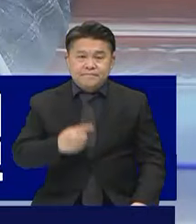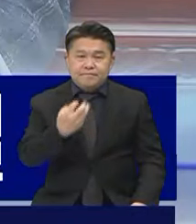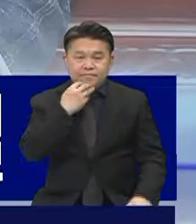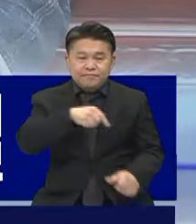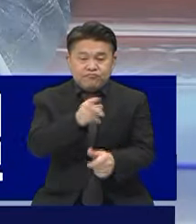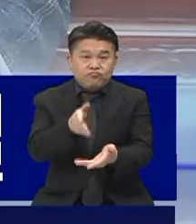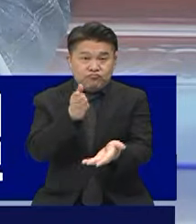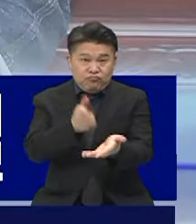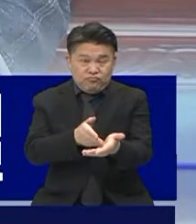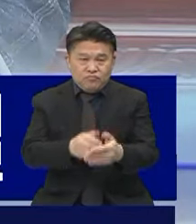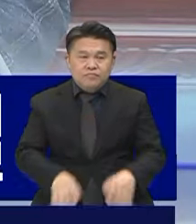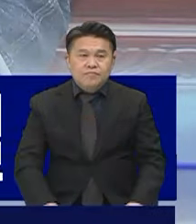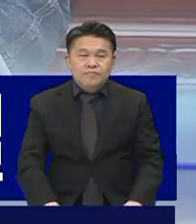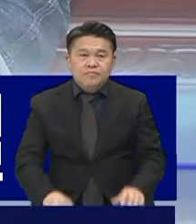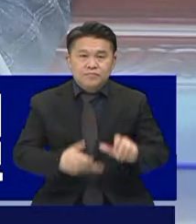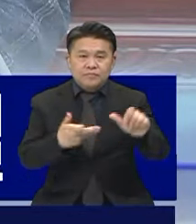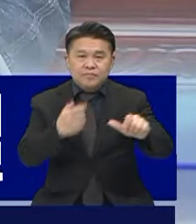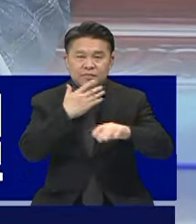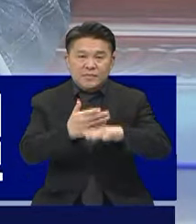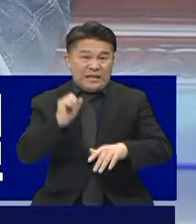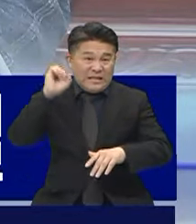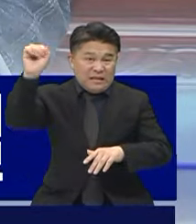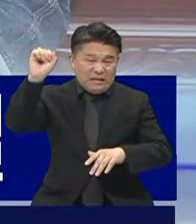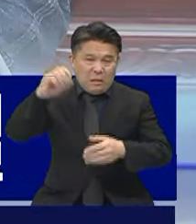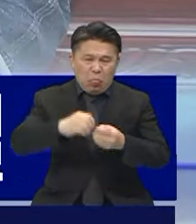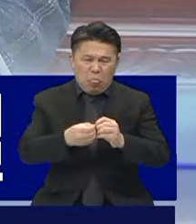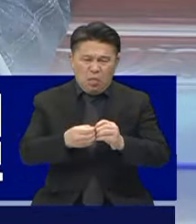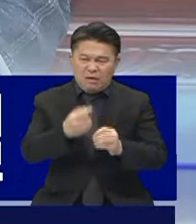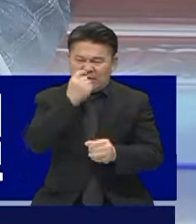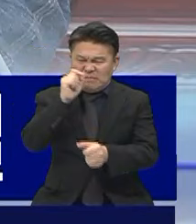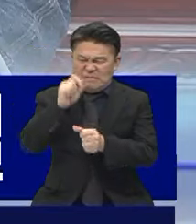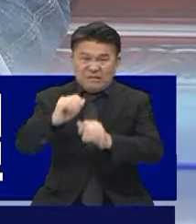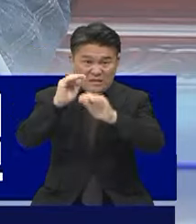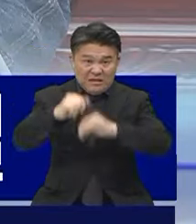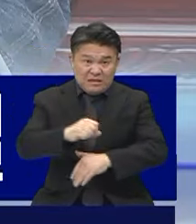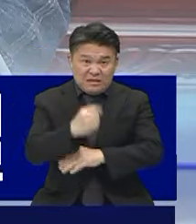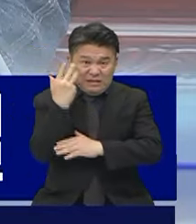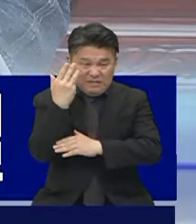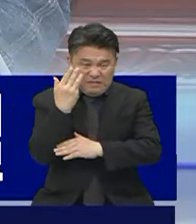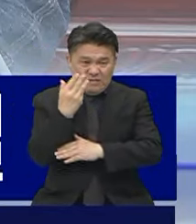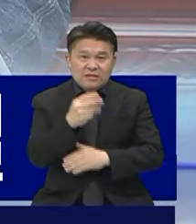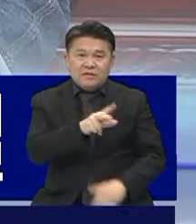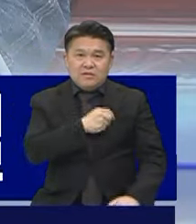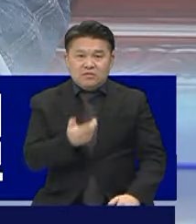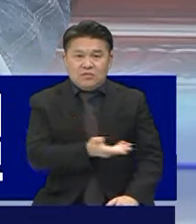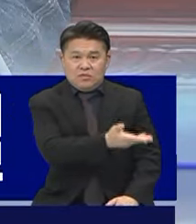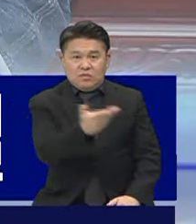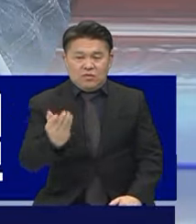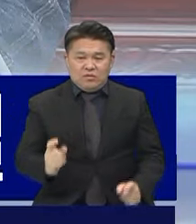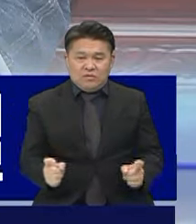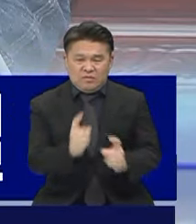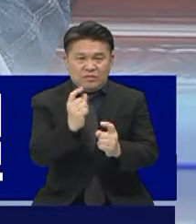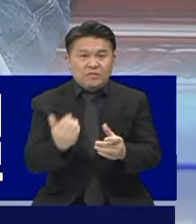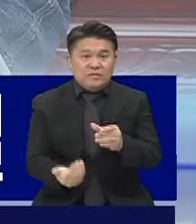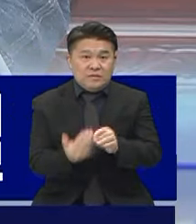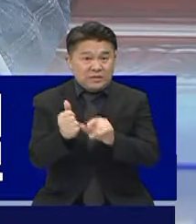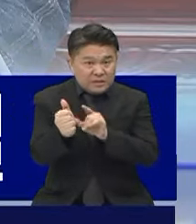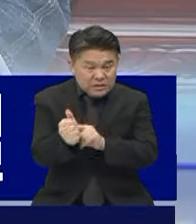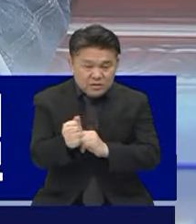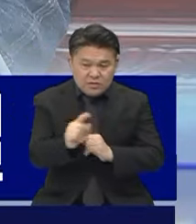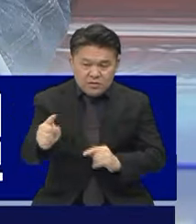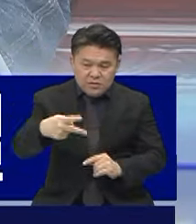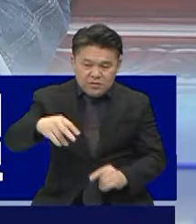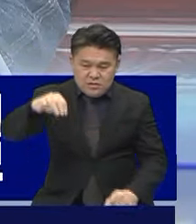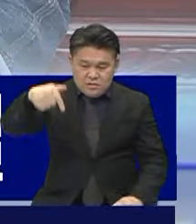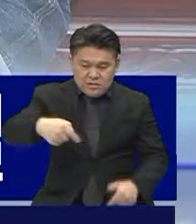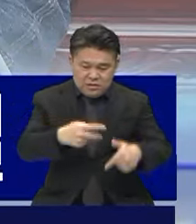네, 이어서 수도권 소식입니다. 5.18 민주화운동을 왜곡 폄훼하는 내용의 신문을 동료 의원들에게 돌려서 논란을